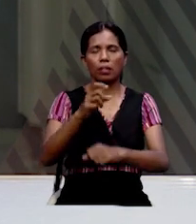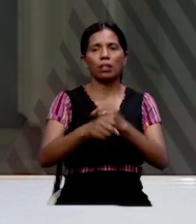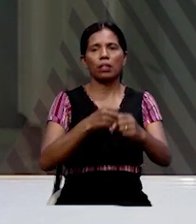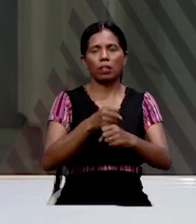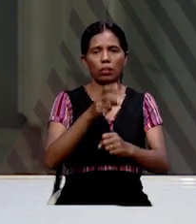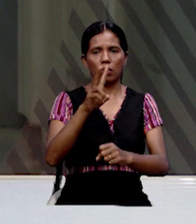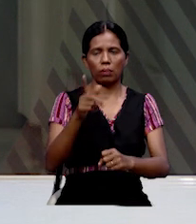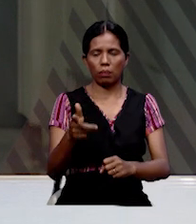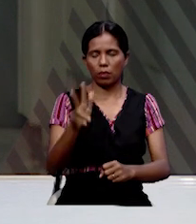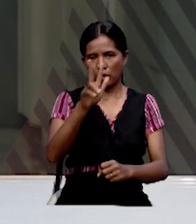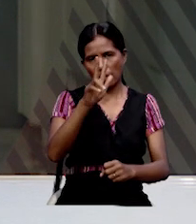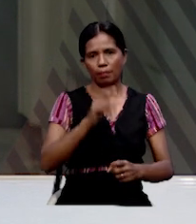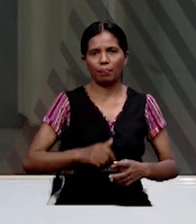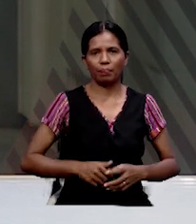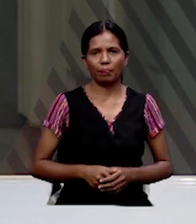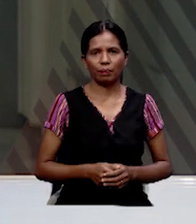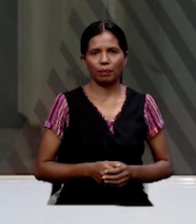sentolo.